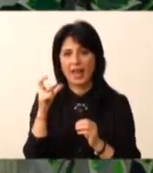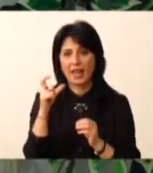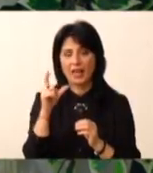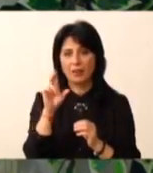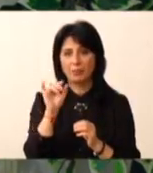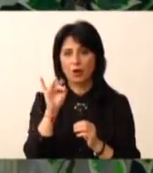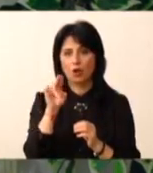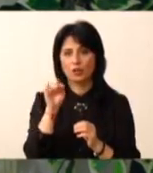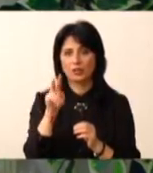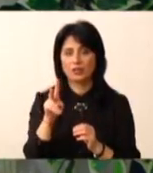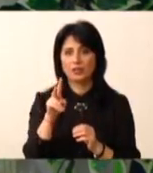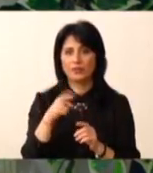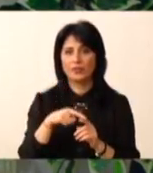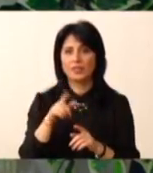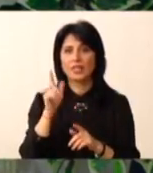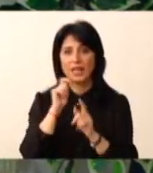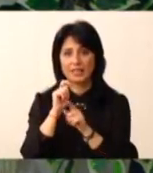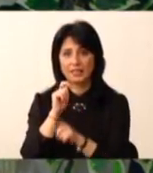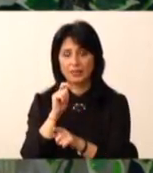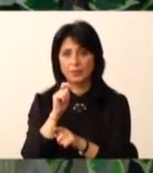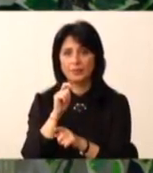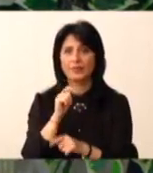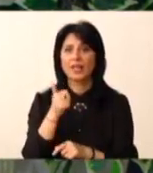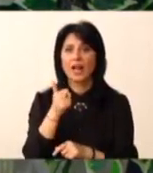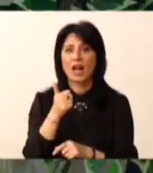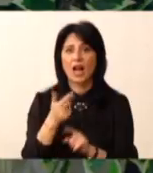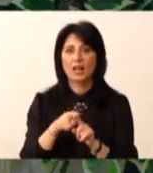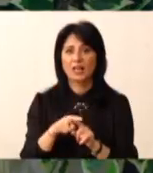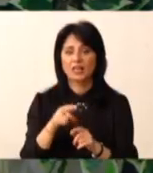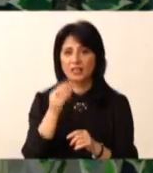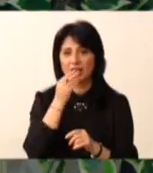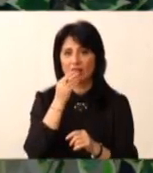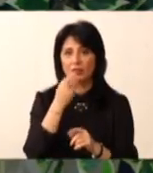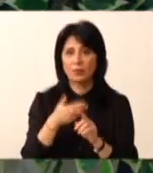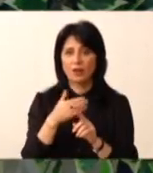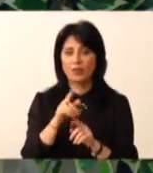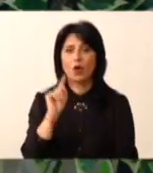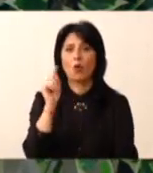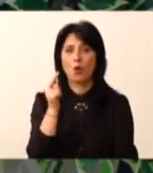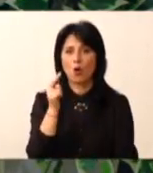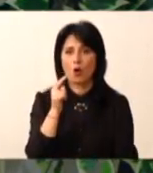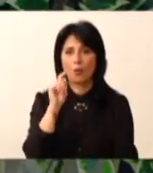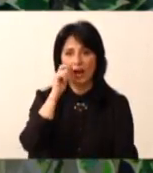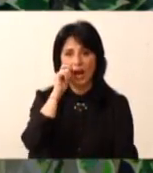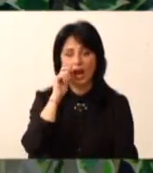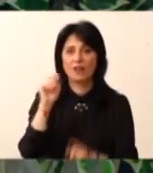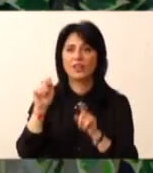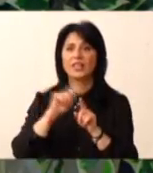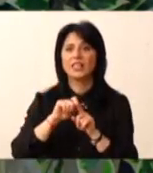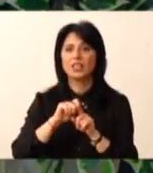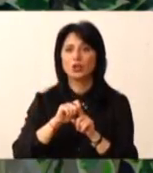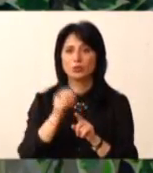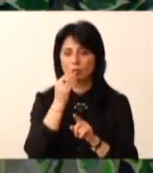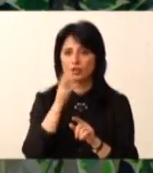ნებისმიერი რძის ნაწარმი, ანუ კარგი ბაქტერიებისათვის საკვები, მაგალითად ლობიო, ხახვი, ნიორი, რომელსაც